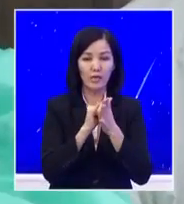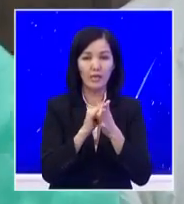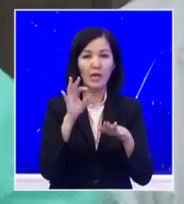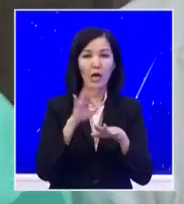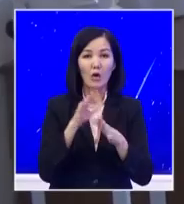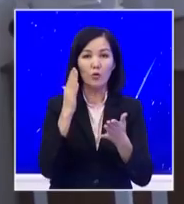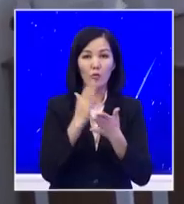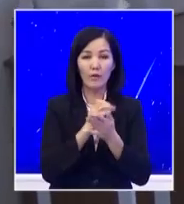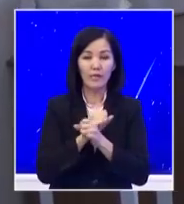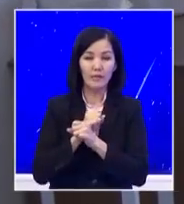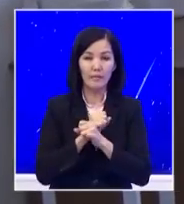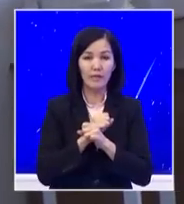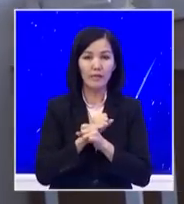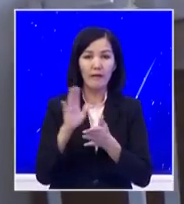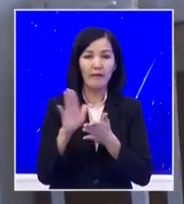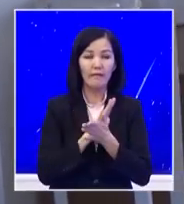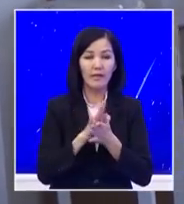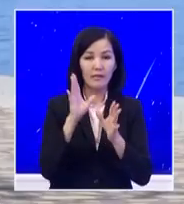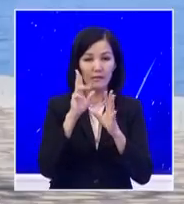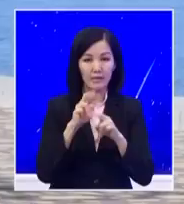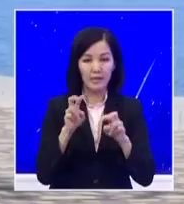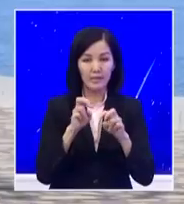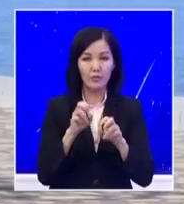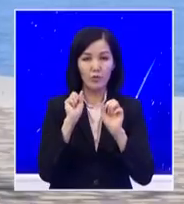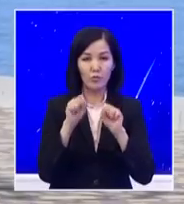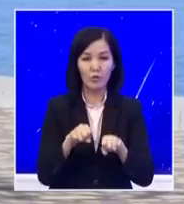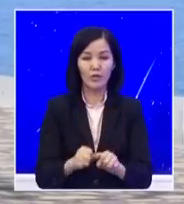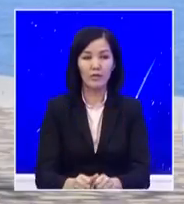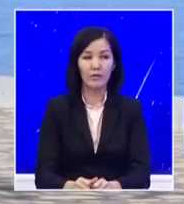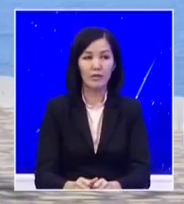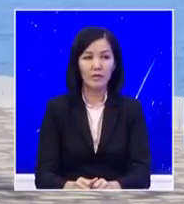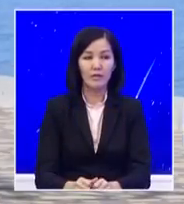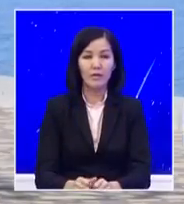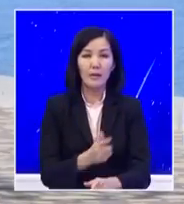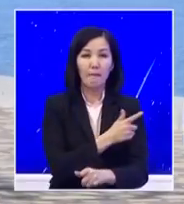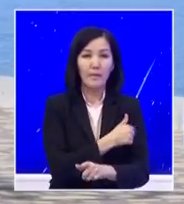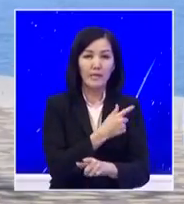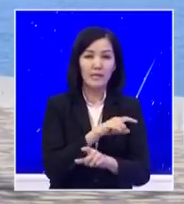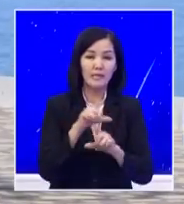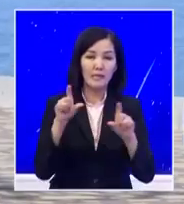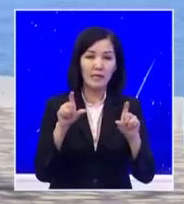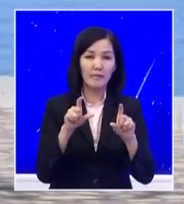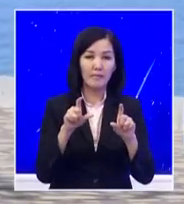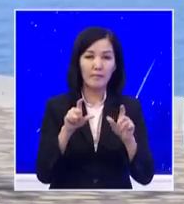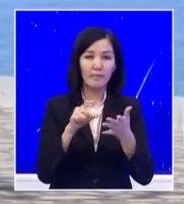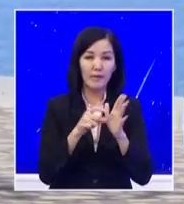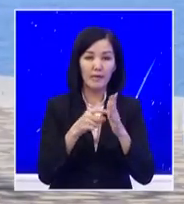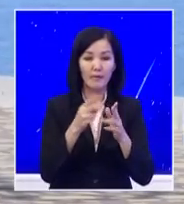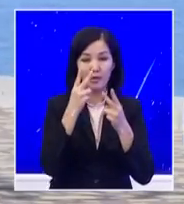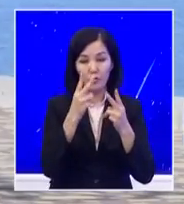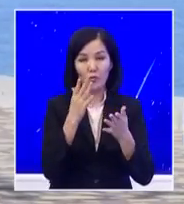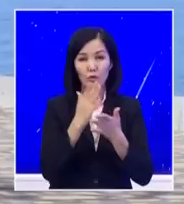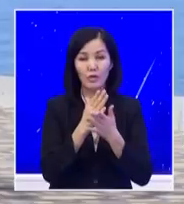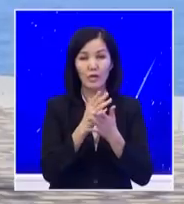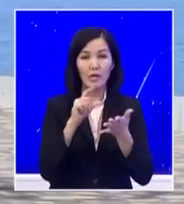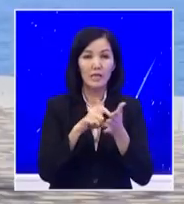белгілері бар демалушылардан тегін сынама алынады. Деген медициналық мекемелерді аралап шықтық, изоляторлардың мөлшерін